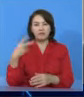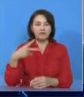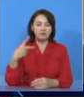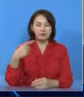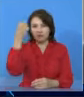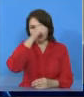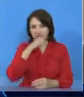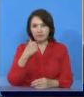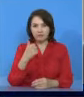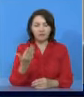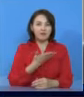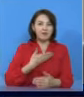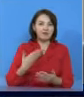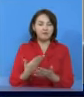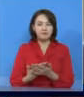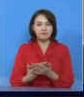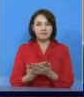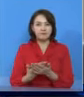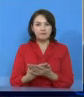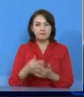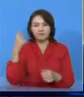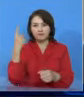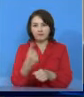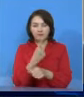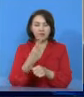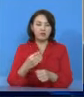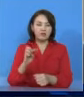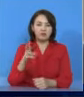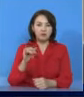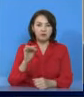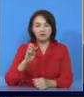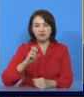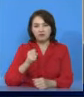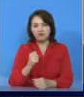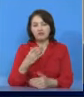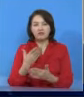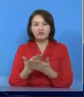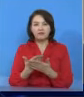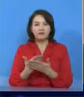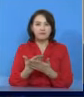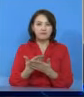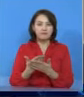жылы біз тұңғыш рет Табылды Досымовтың мынау